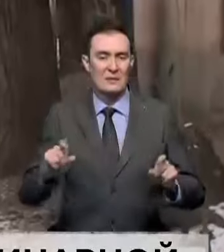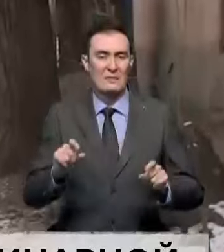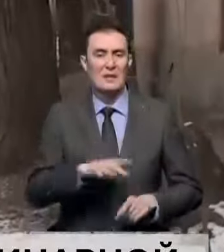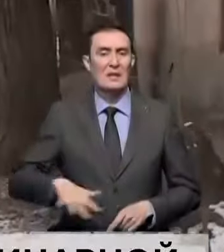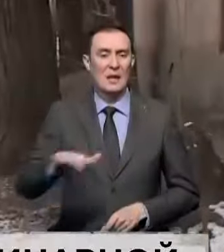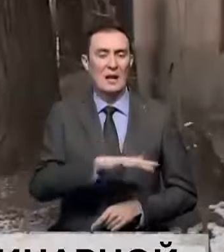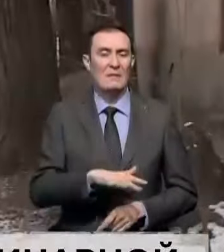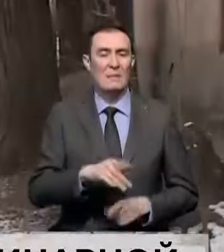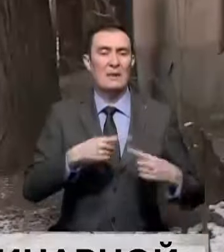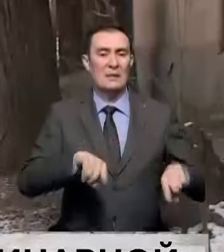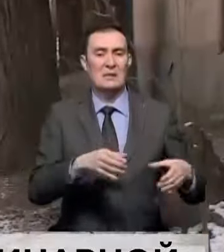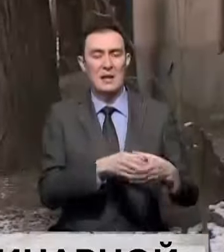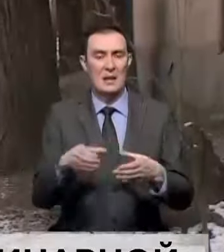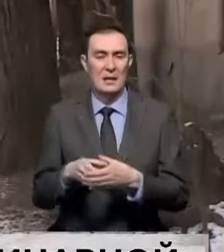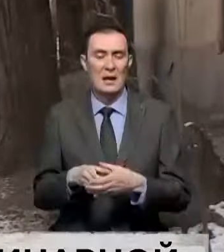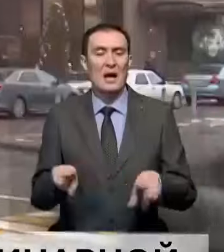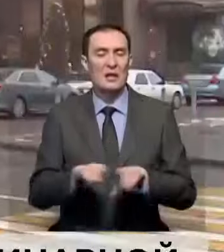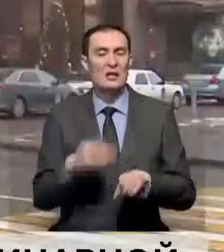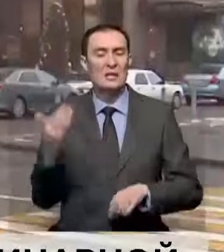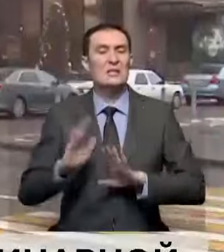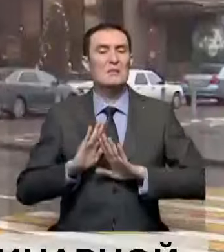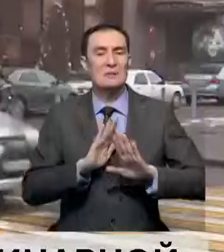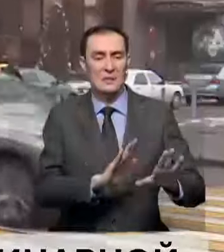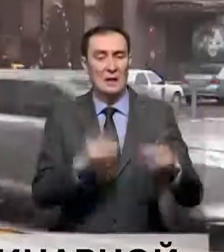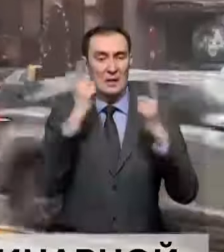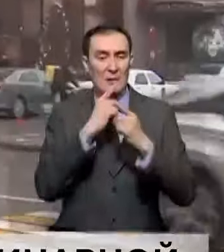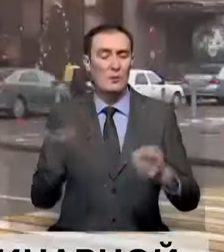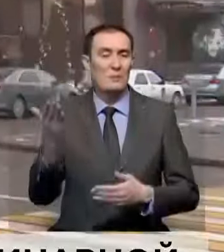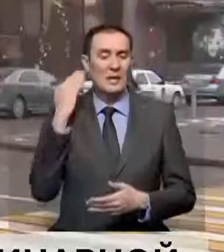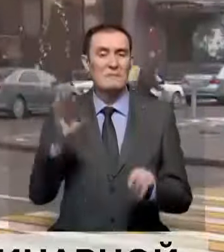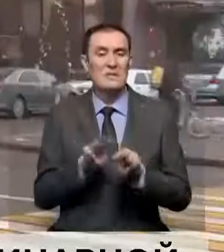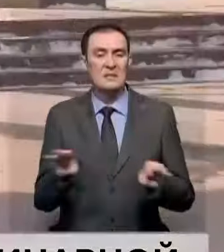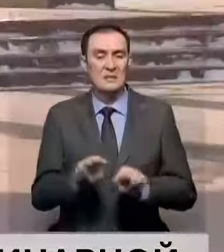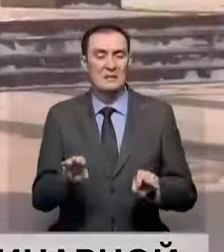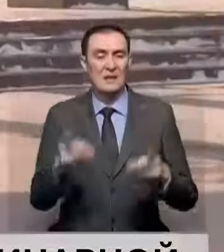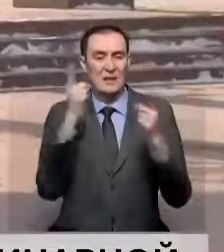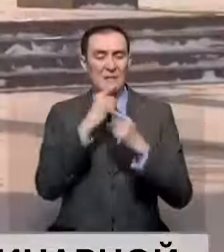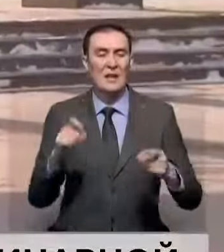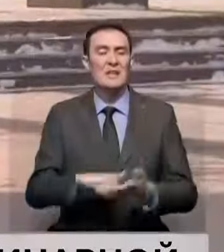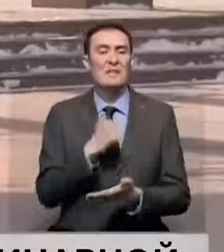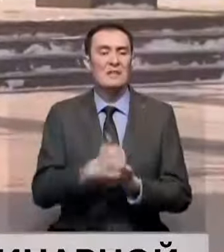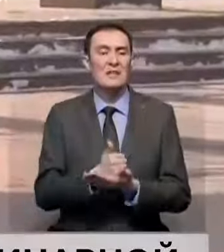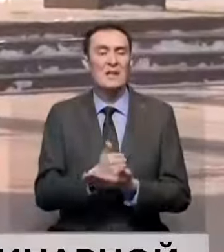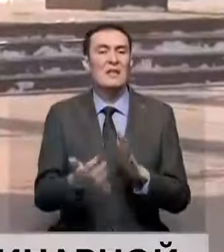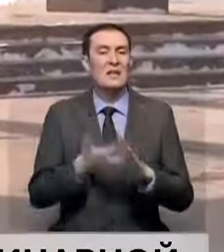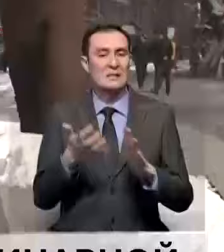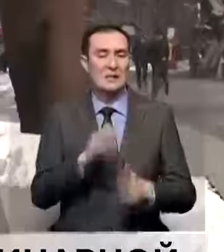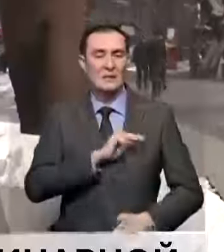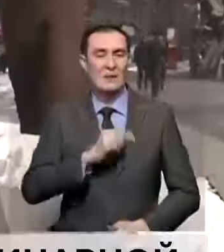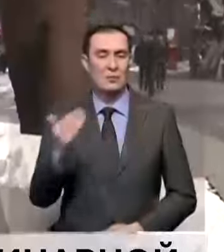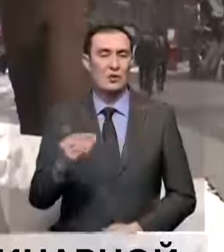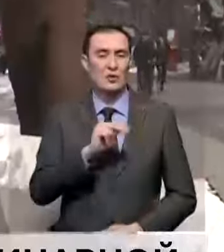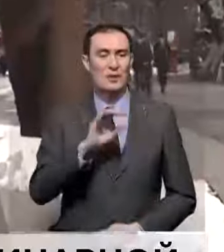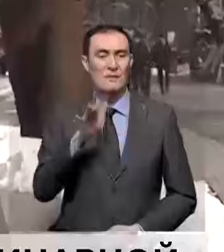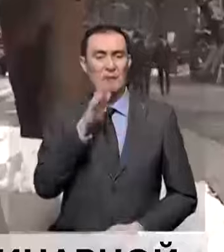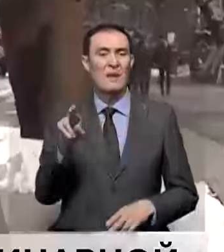и территориального подразделения, а также их заместители. Напомню, ранее в министерстве назвали основные недостатки в работе